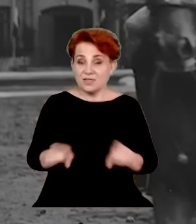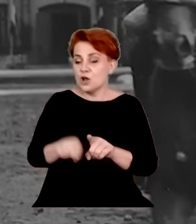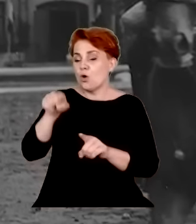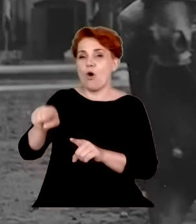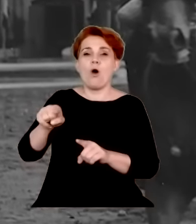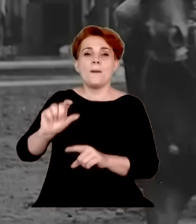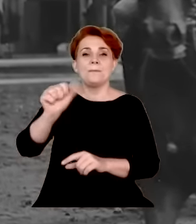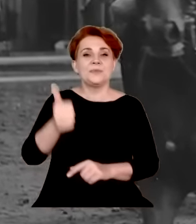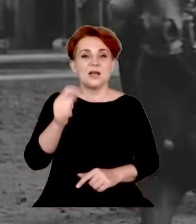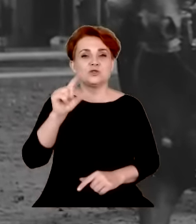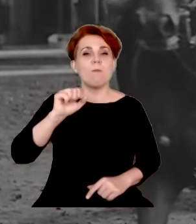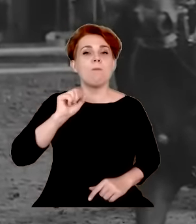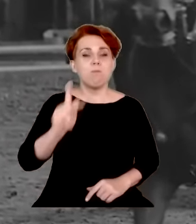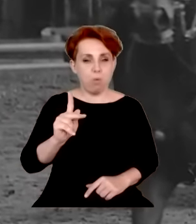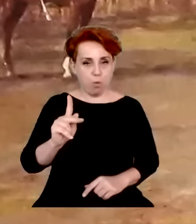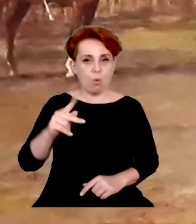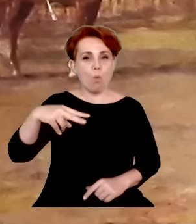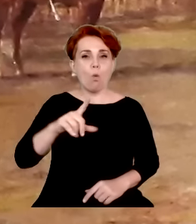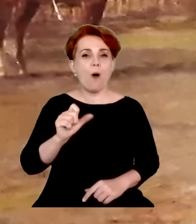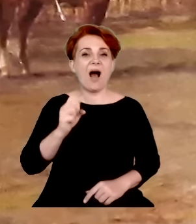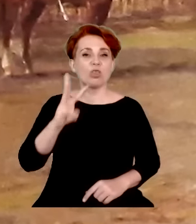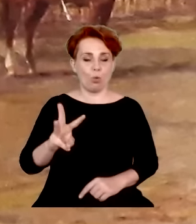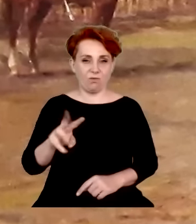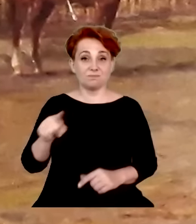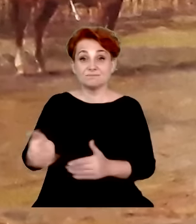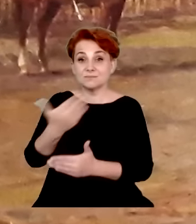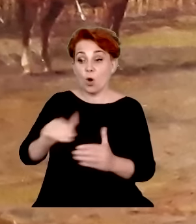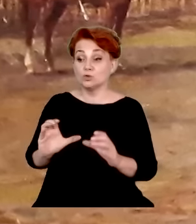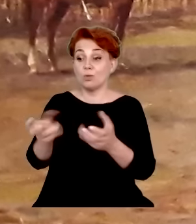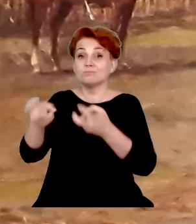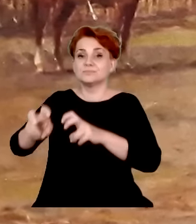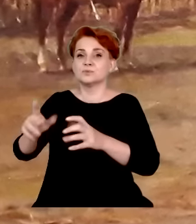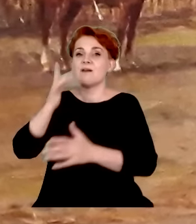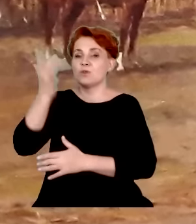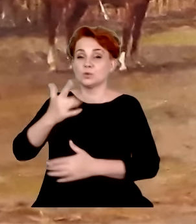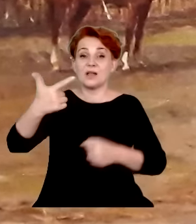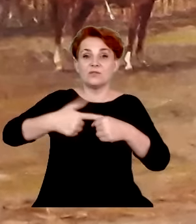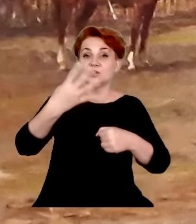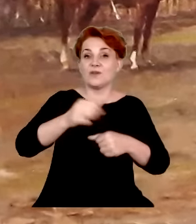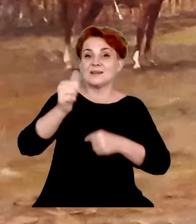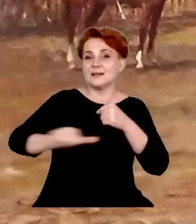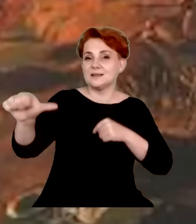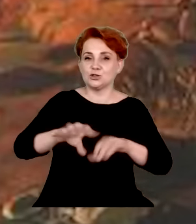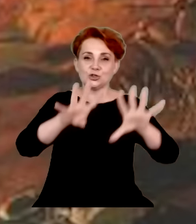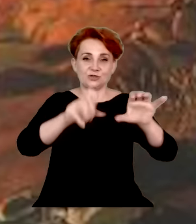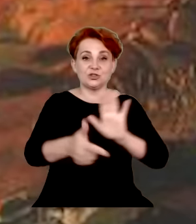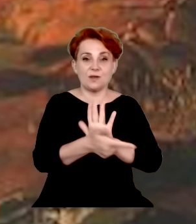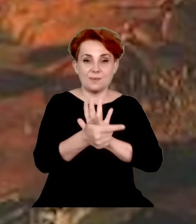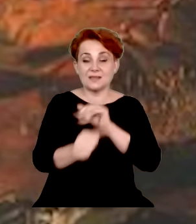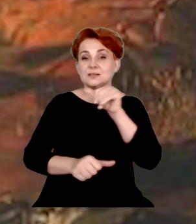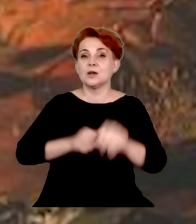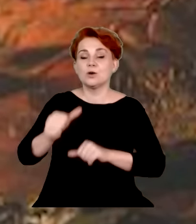ułanów krechowieckich. Ten kawaleryjski oddział sformowany w Rosji bił się 24 lipca 1917 roku